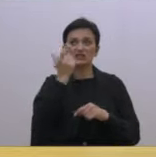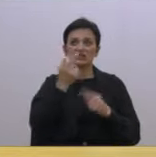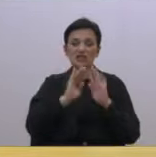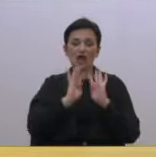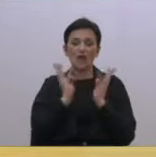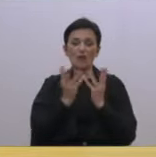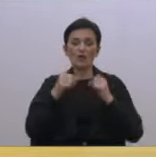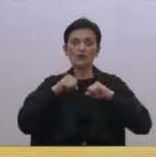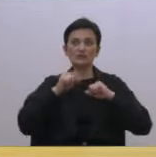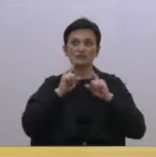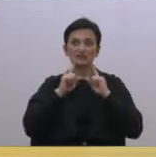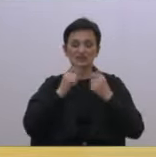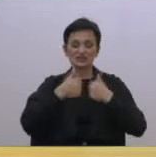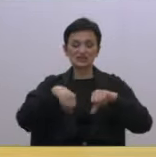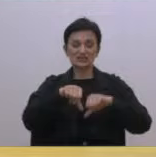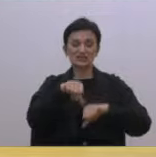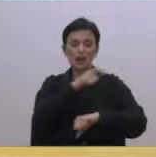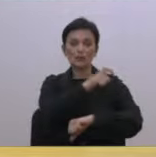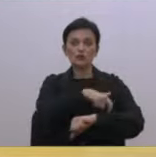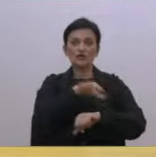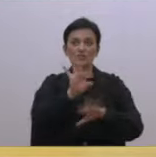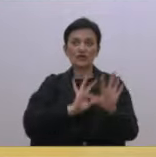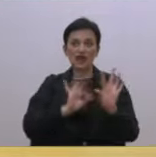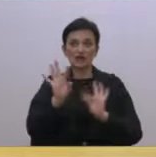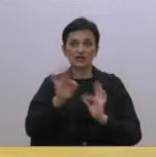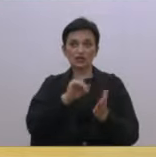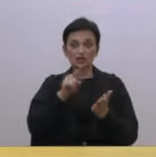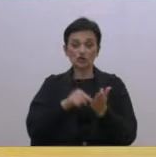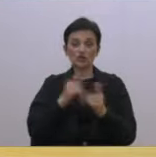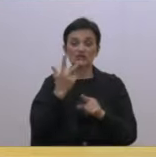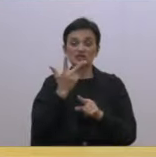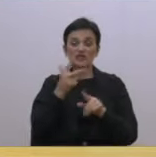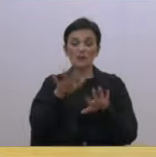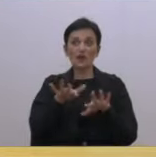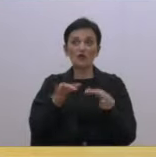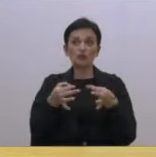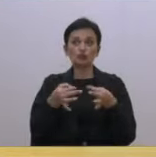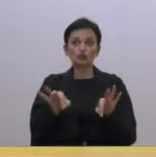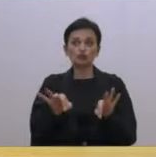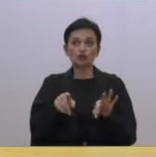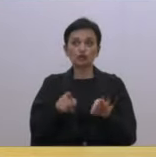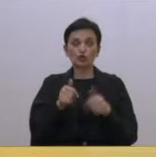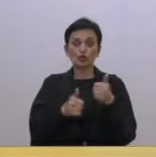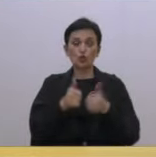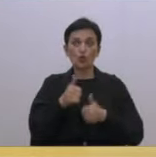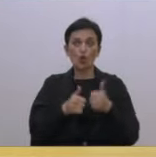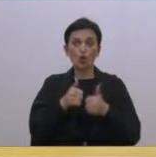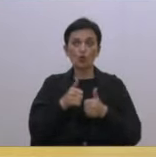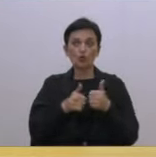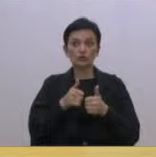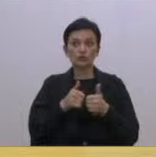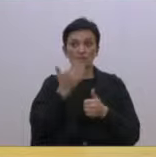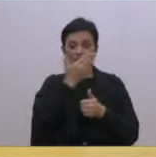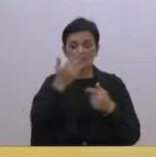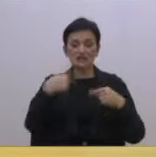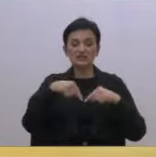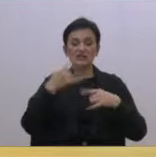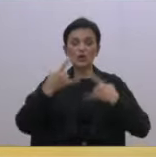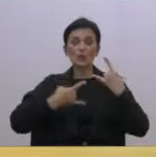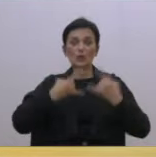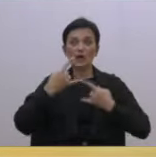წევრების მეურვეობის არჩევის საკითხი. აქაც სამვაკანსიაზე გამოცხადდა კონკურსი. საზოგადოებრივი მაუწყებლის